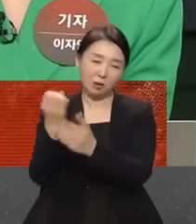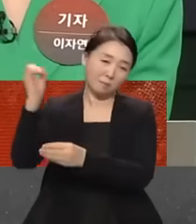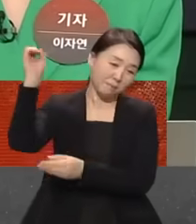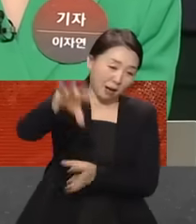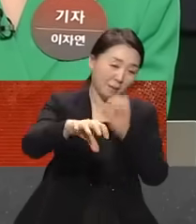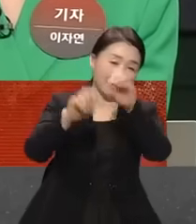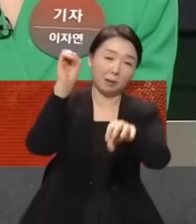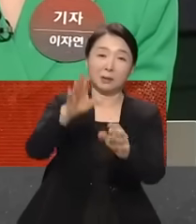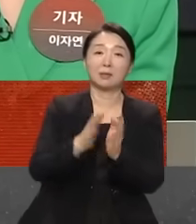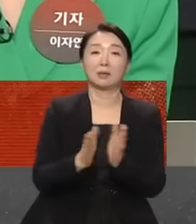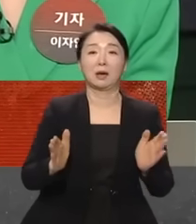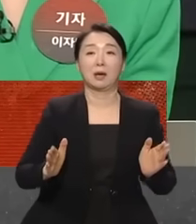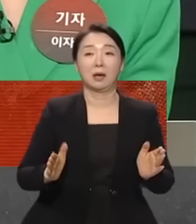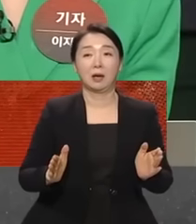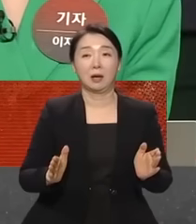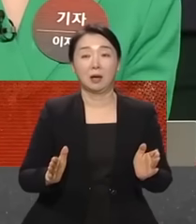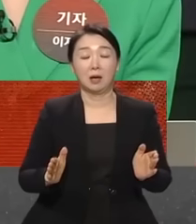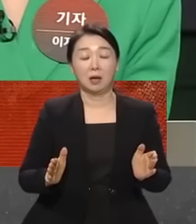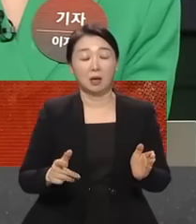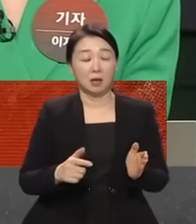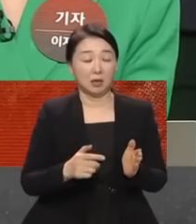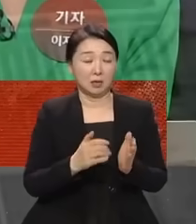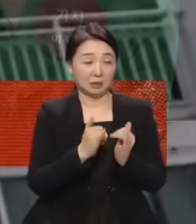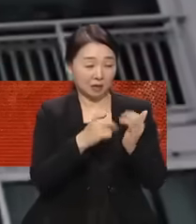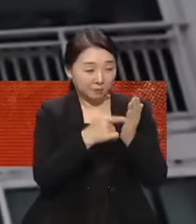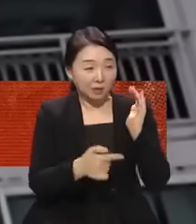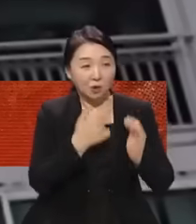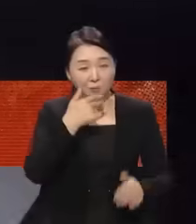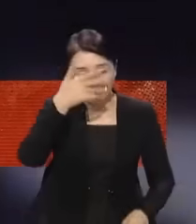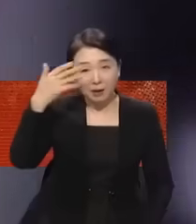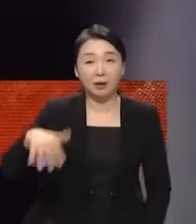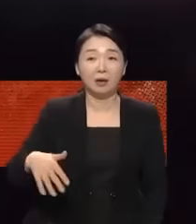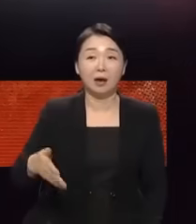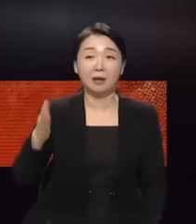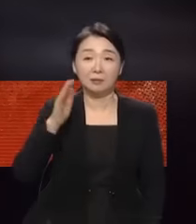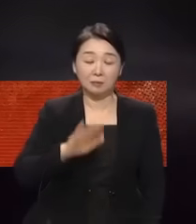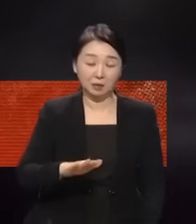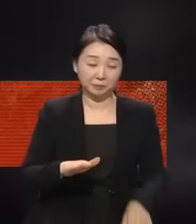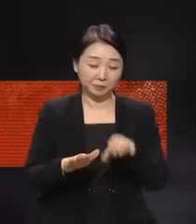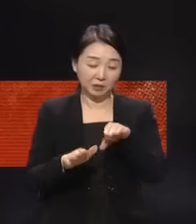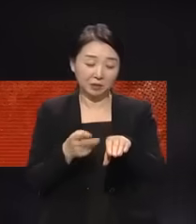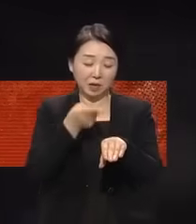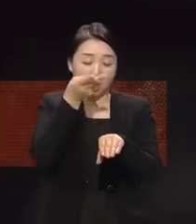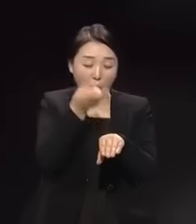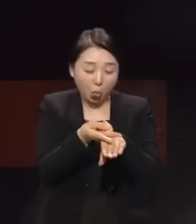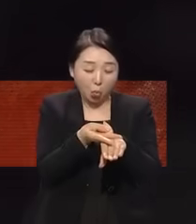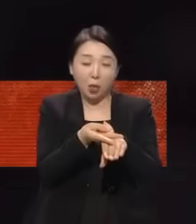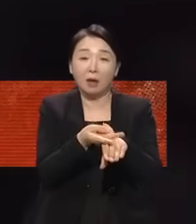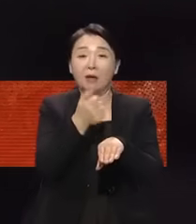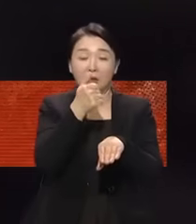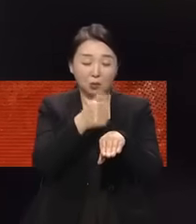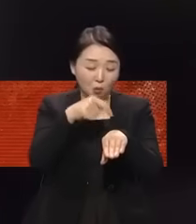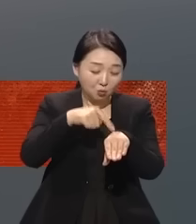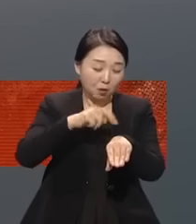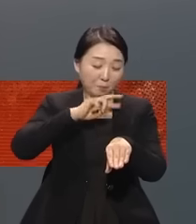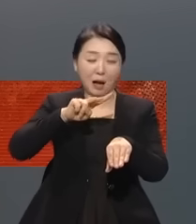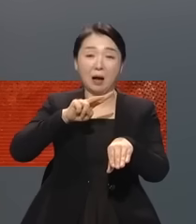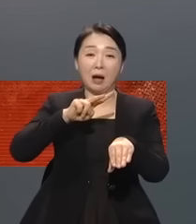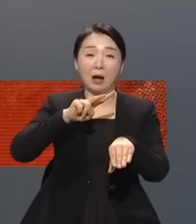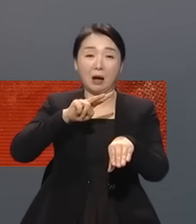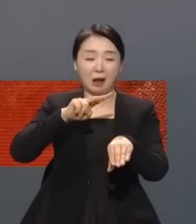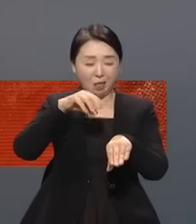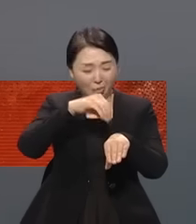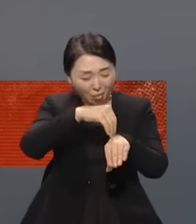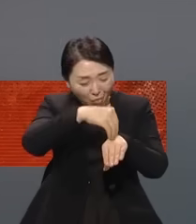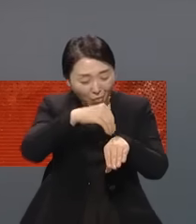시작을 한 겁니다이 천만 다행히도 명 피해는 없었지만요 저에 차로 떨어지면서 차 뒷유리가 파손이 됐습니다 또 곳곳이 찌그러지기